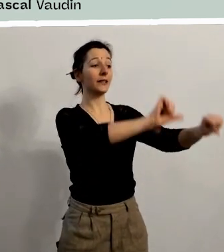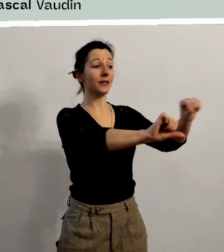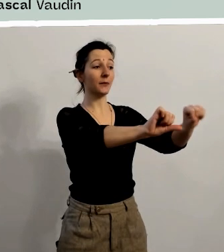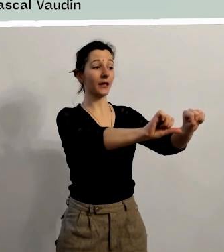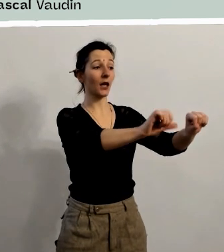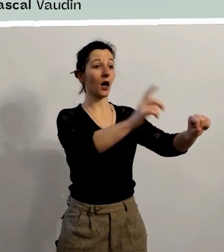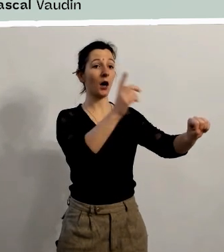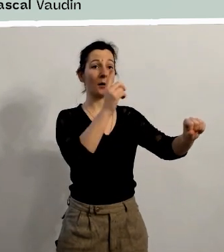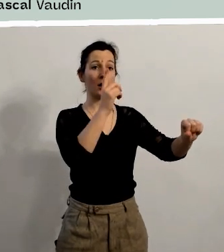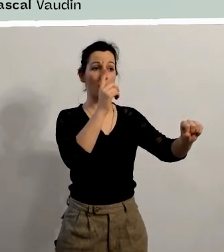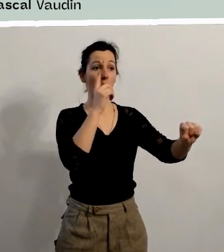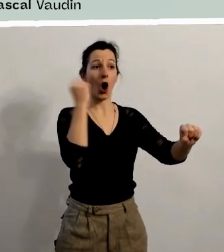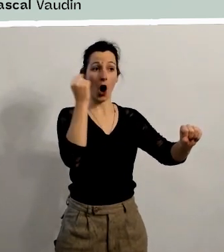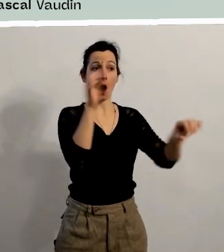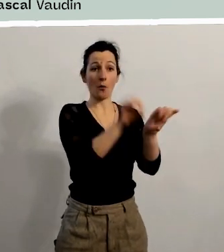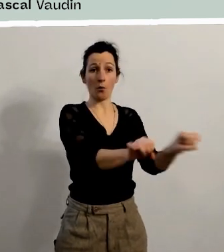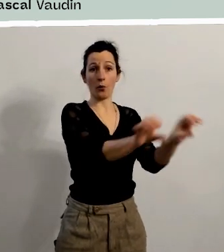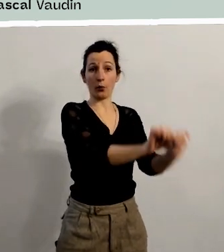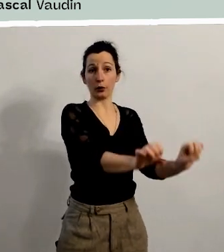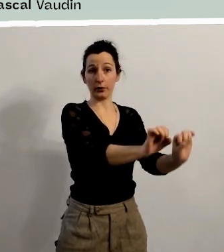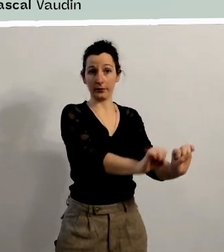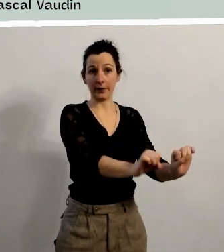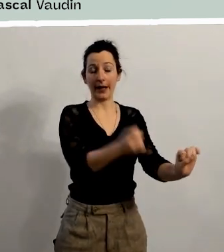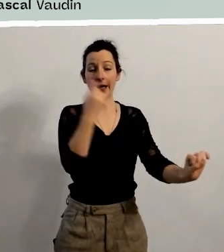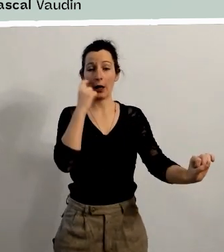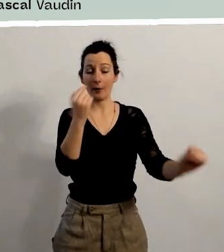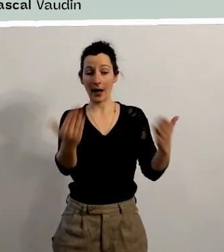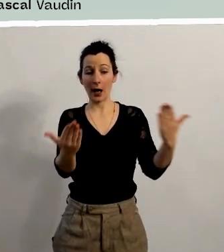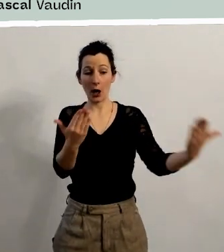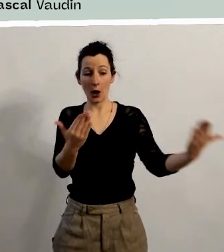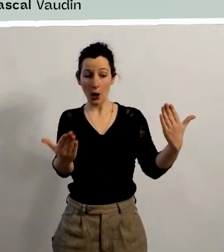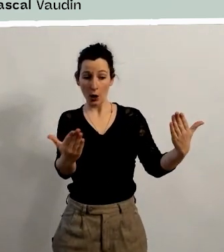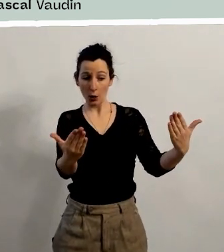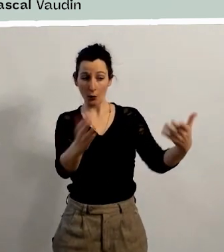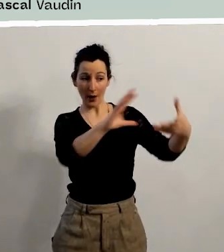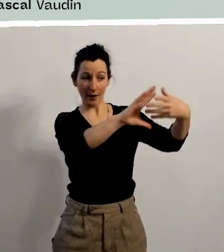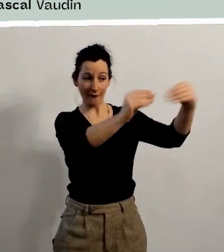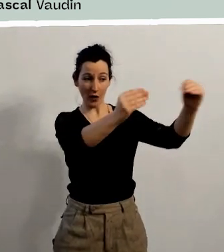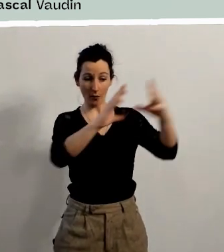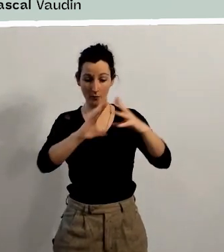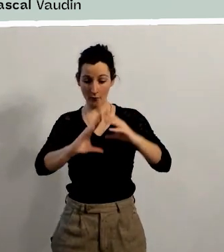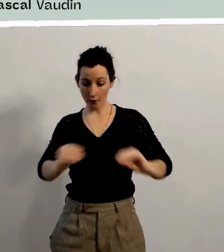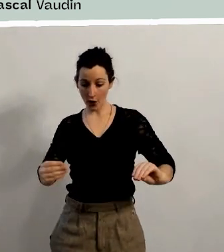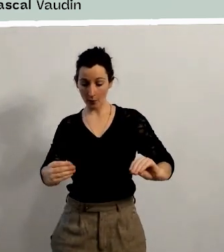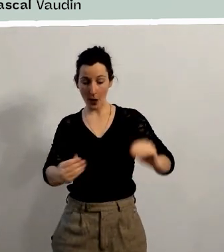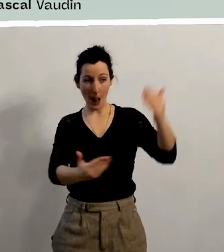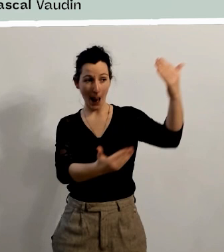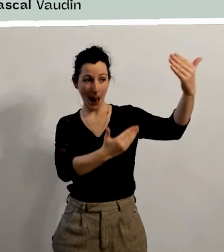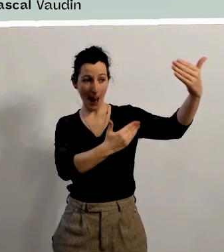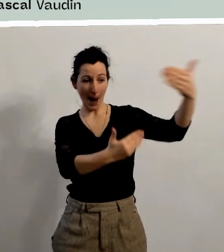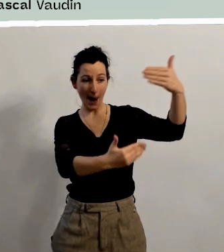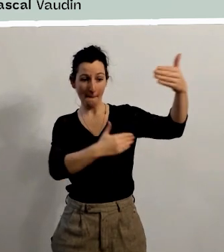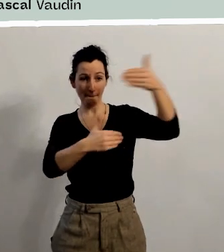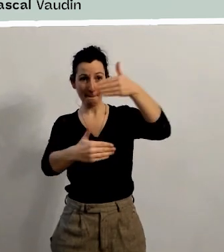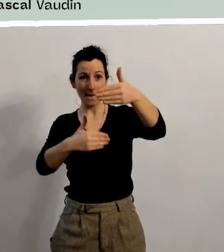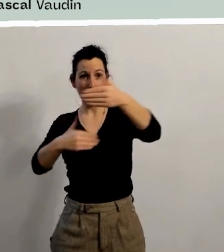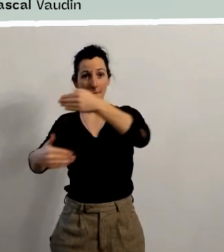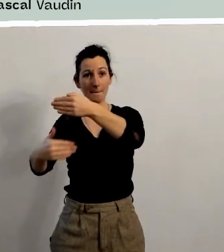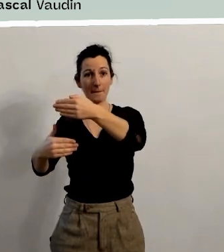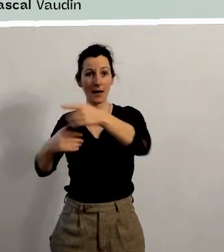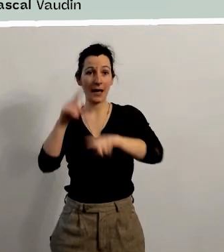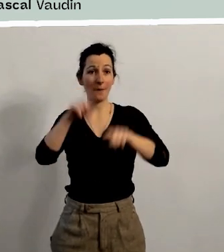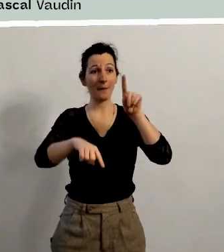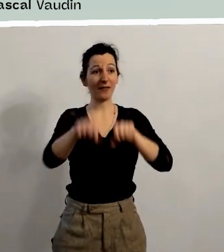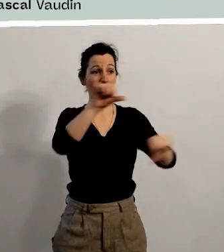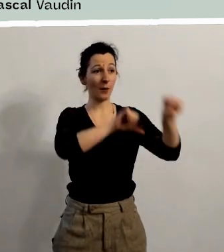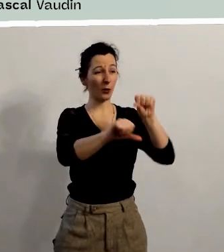par l'homme. Et vous pouvez voir, en comparant les structures physico-chimiques des uns et des autres, que certains produits